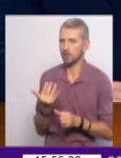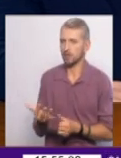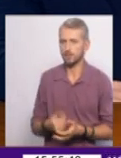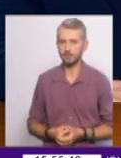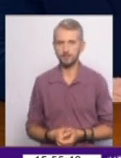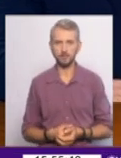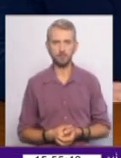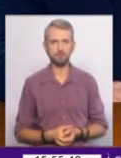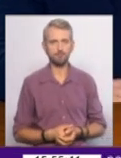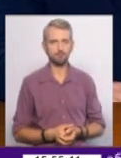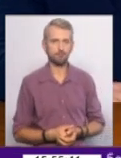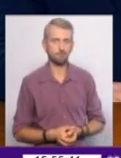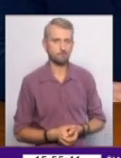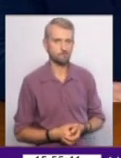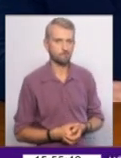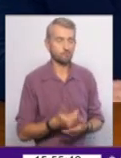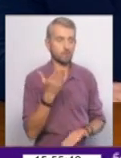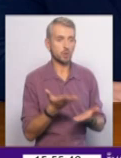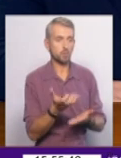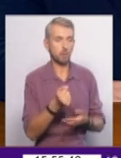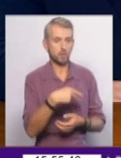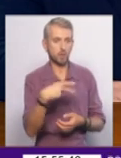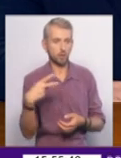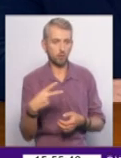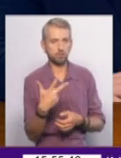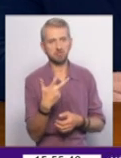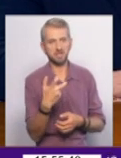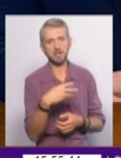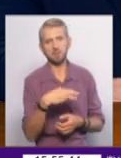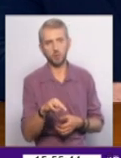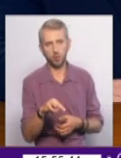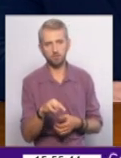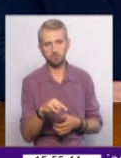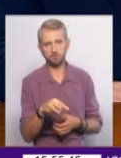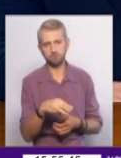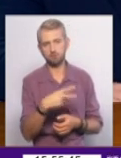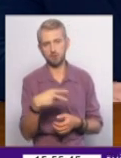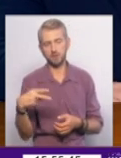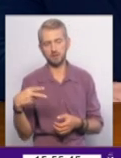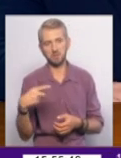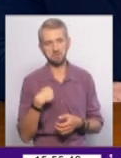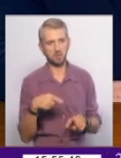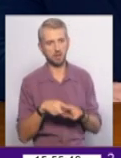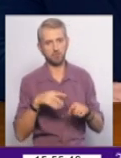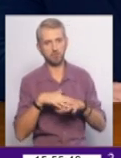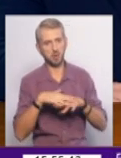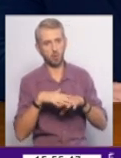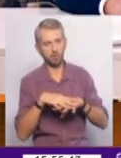Ну, якщо брати орієнтовно, то десь 300 мільйонів, там приблизно, ми так